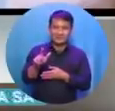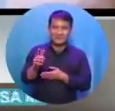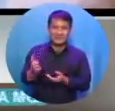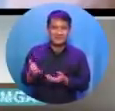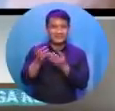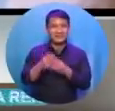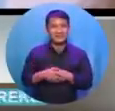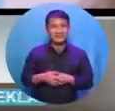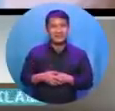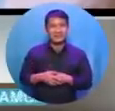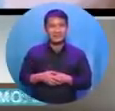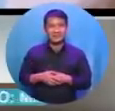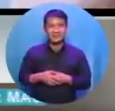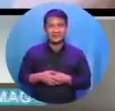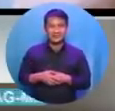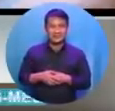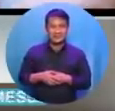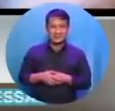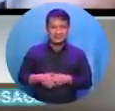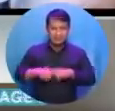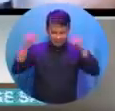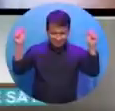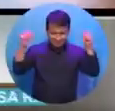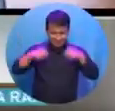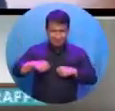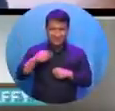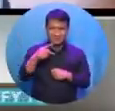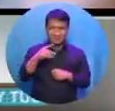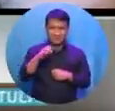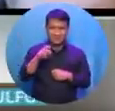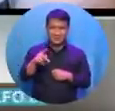wow! Pep Squad member. Ano yung sabi ng Pep Squad?